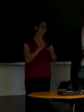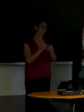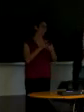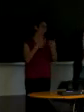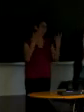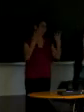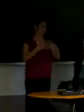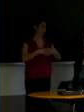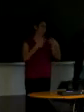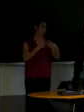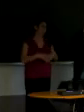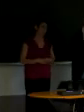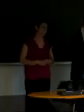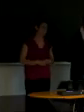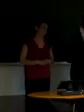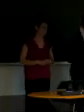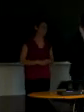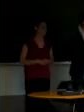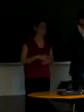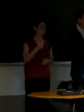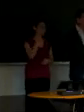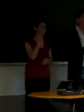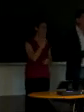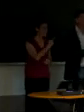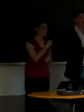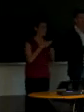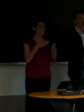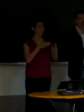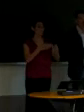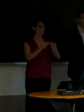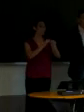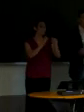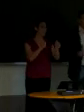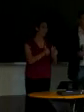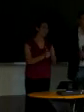qui vedete nello specifico il percorso formativo, ovviamente